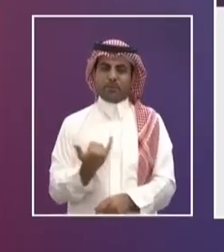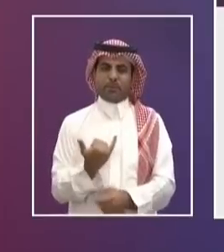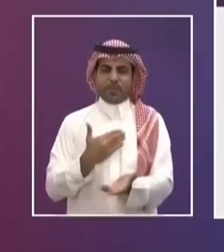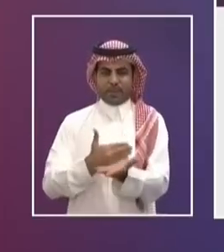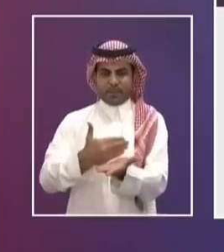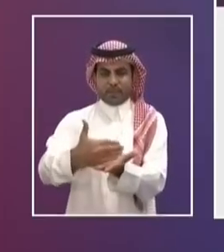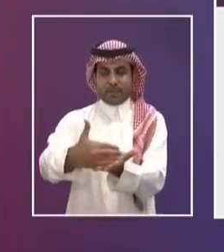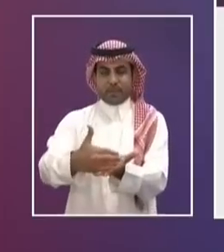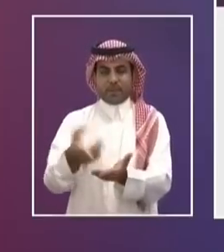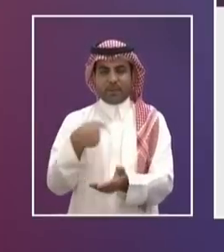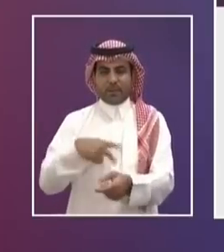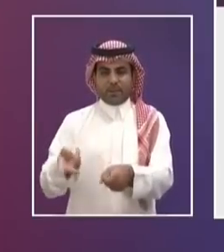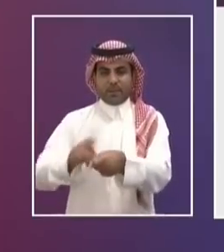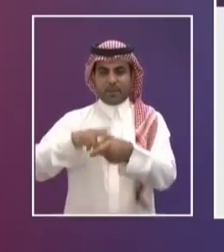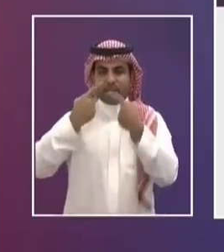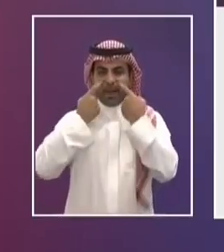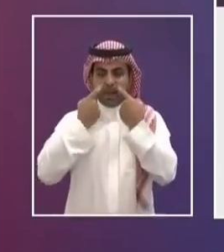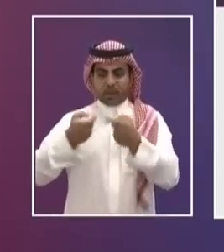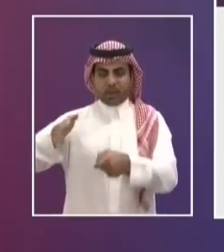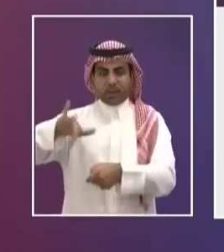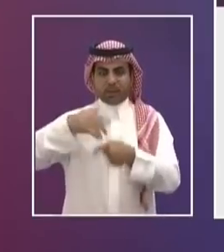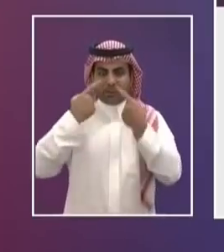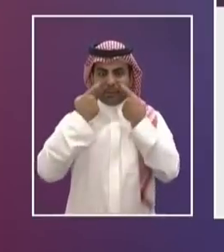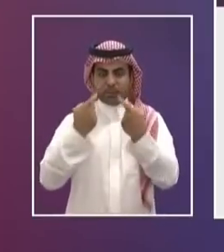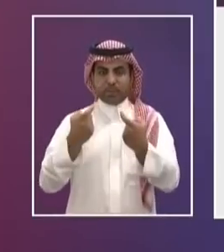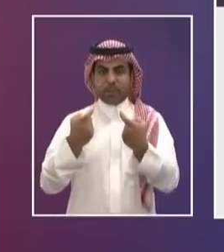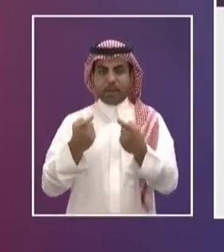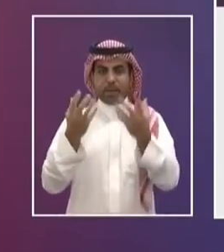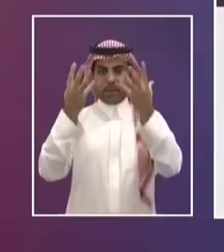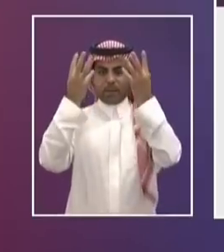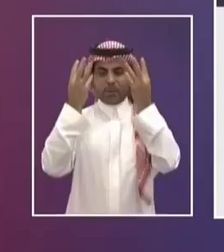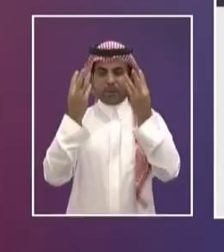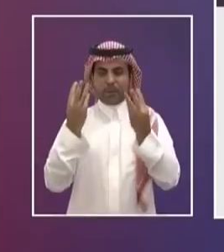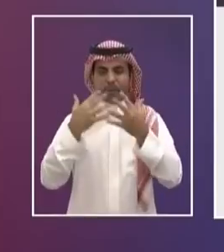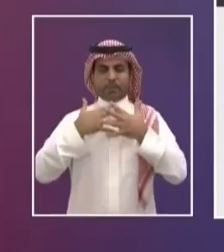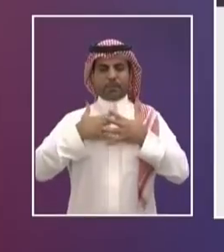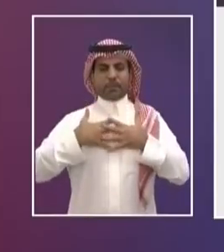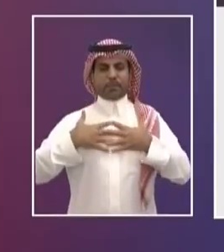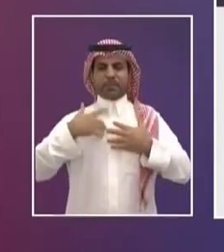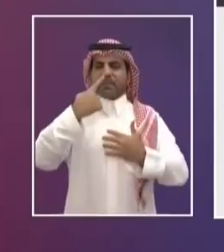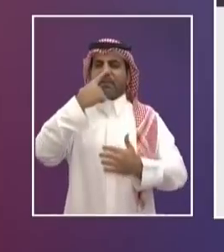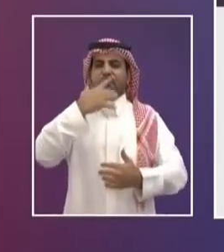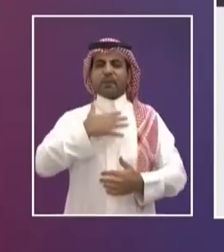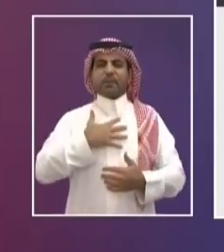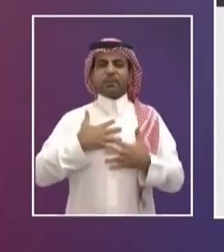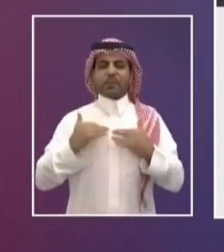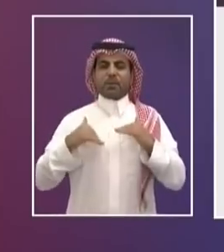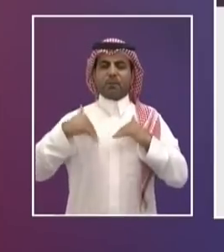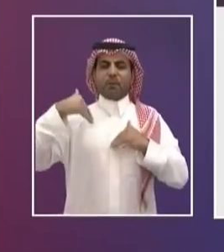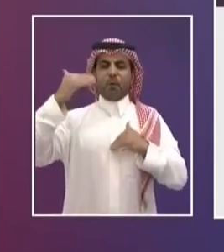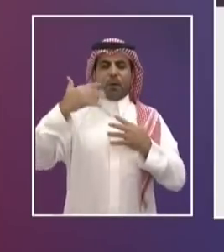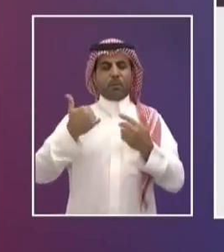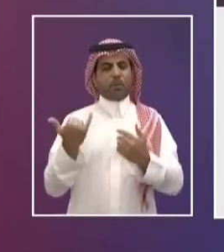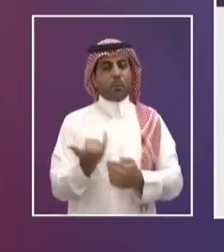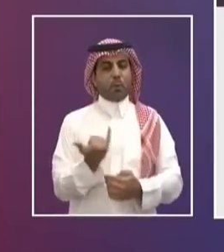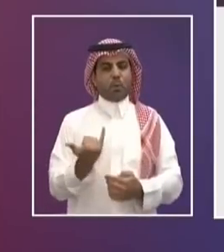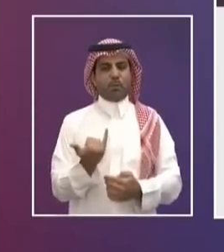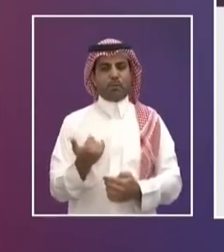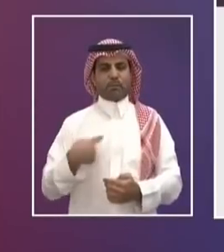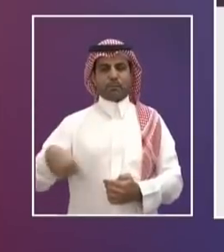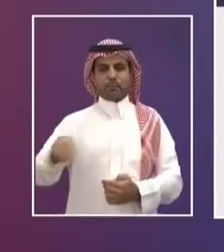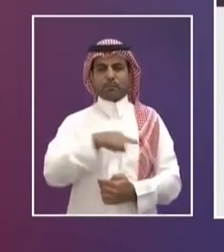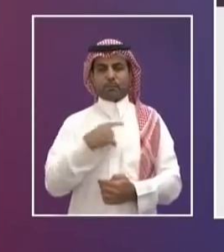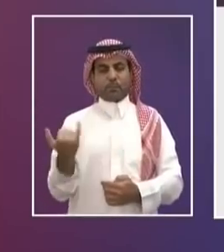أو الرجوع أو العودة للحياة بطمأنينة ونفسية عالية أمر بالنسبة